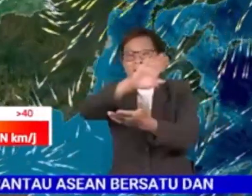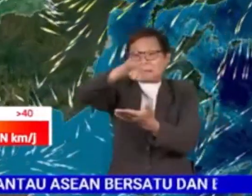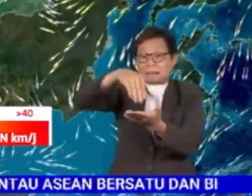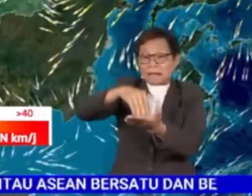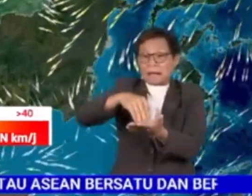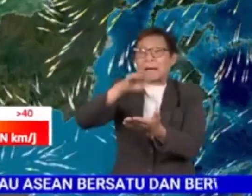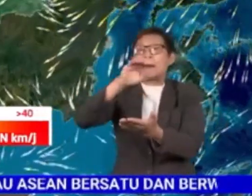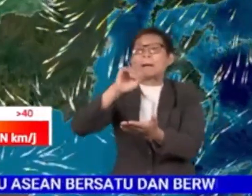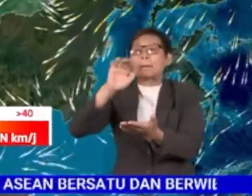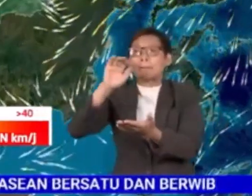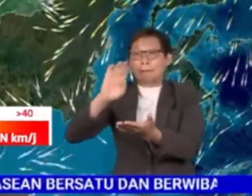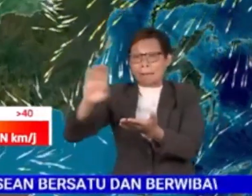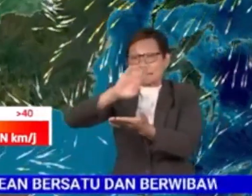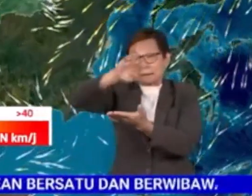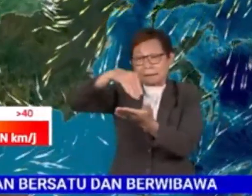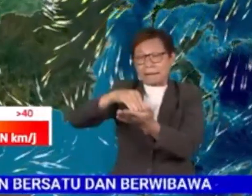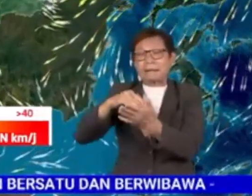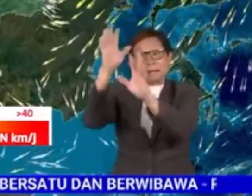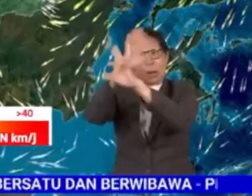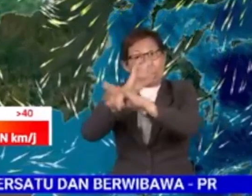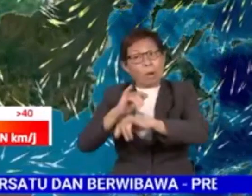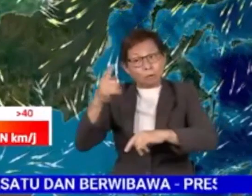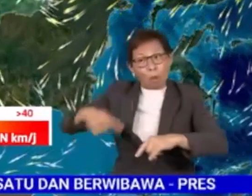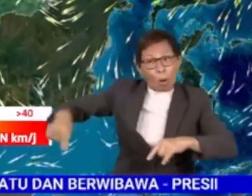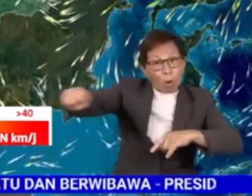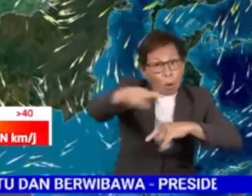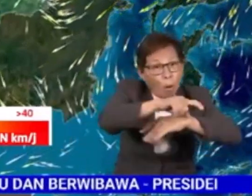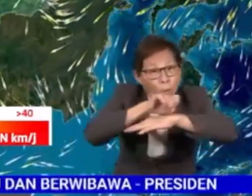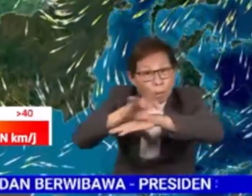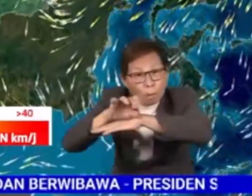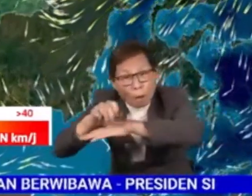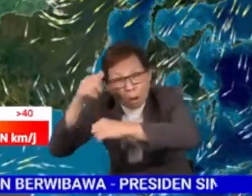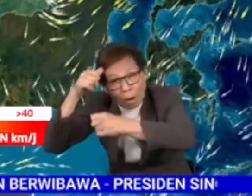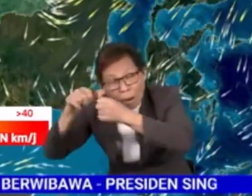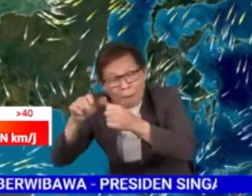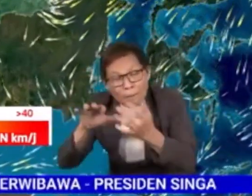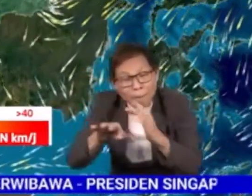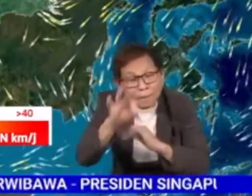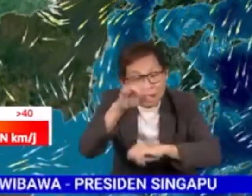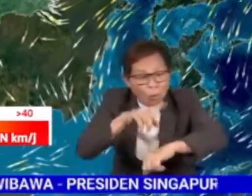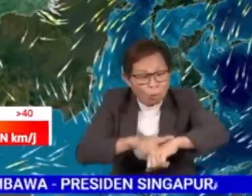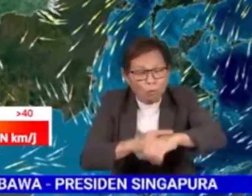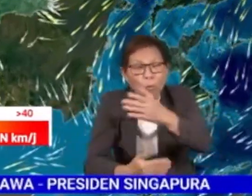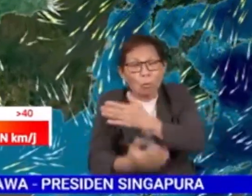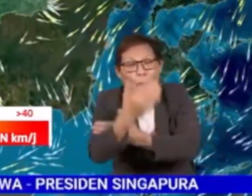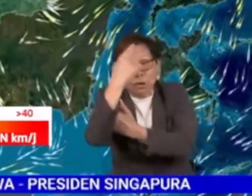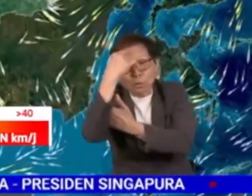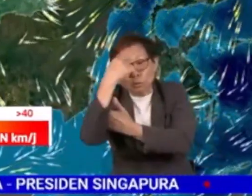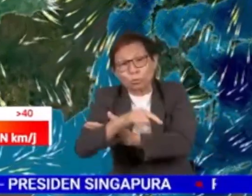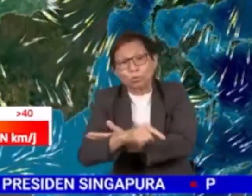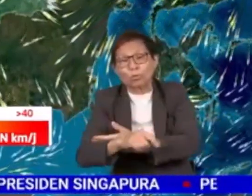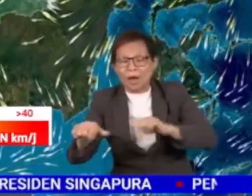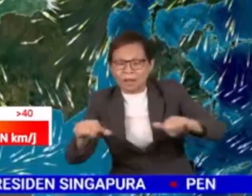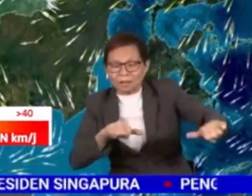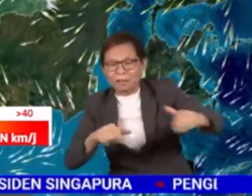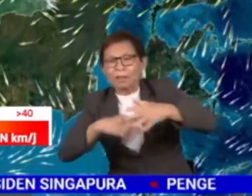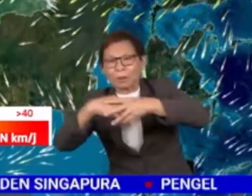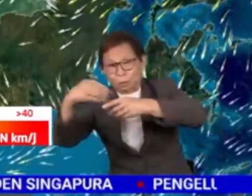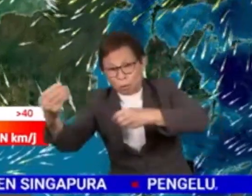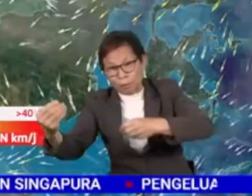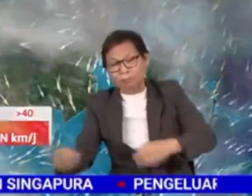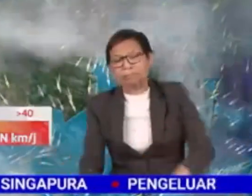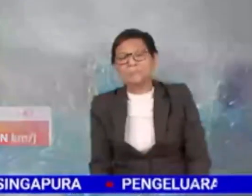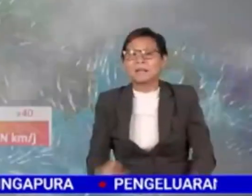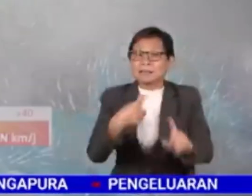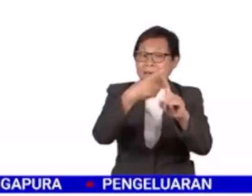tengah negeri Sarawak. Oleh itu, bagi orang ramai dinasihatkan supaya lebih memilih waktu pagi untuk sebarang aktiviti luar.